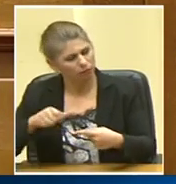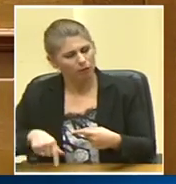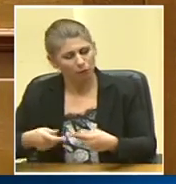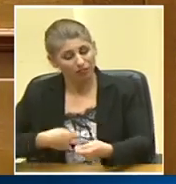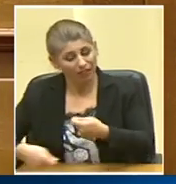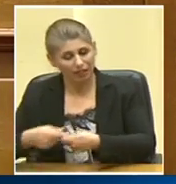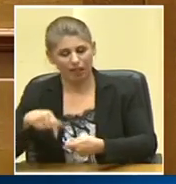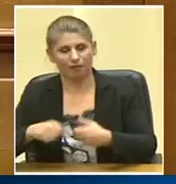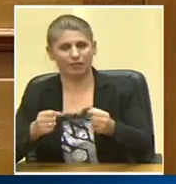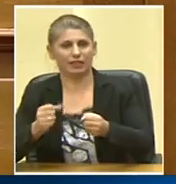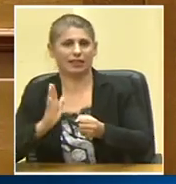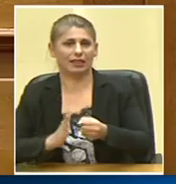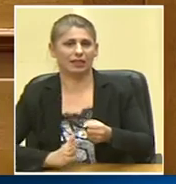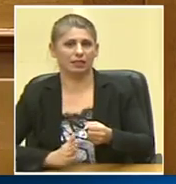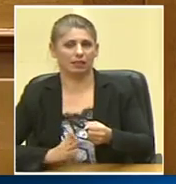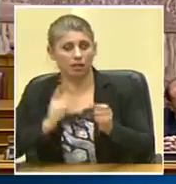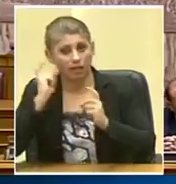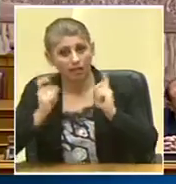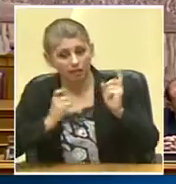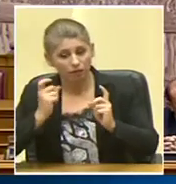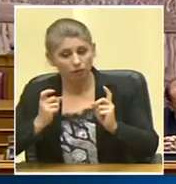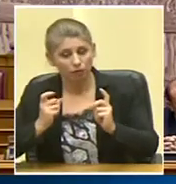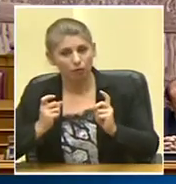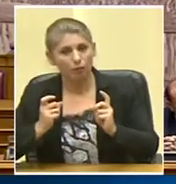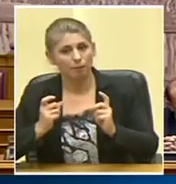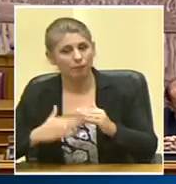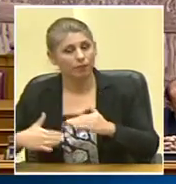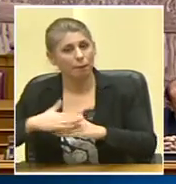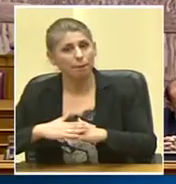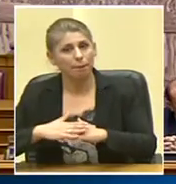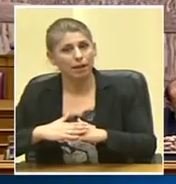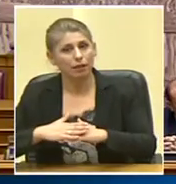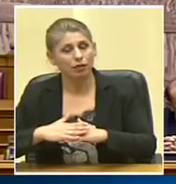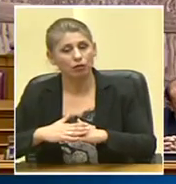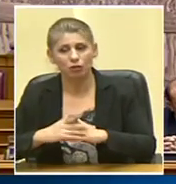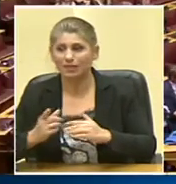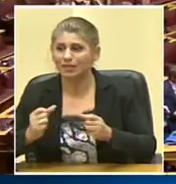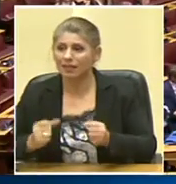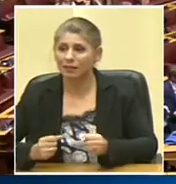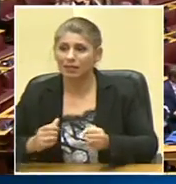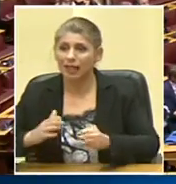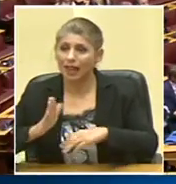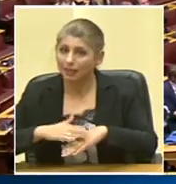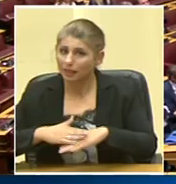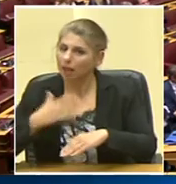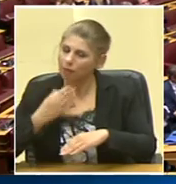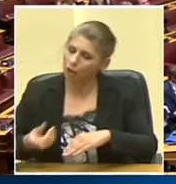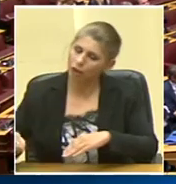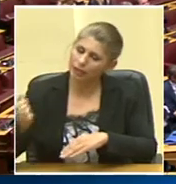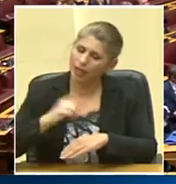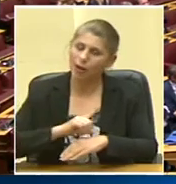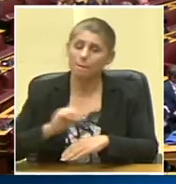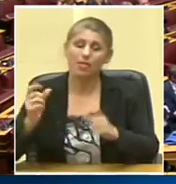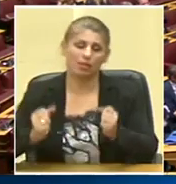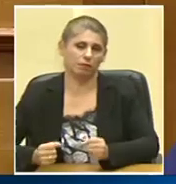κρίσης. Να στοχαστούμε πάνω στις θεσμικές αιτίες τους, γιατί βεβαίως υπάρχουν και άλλες μη